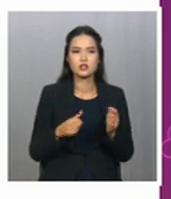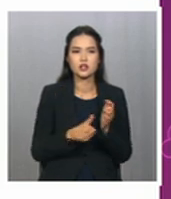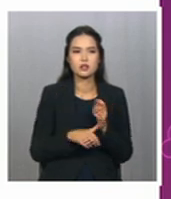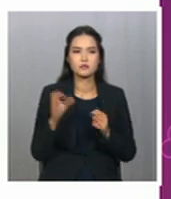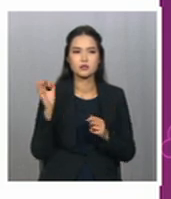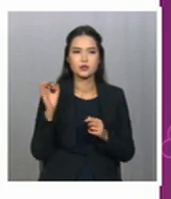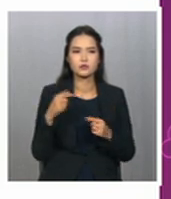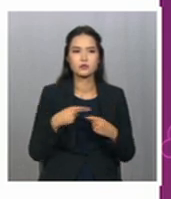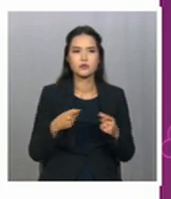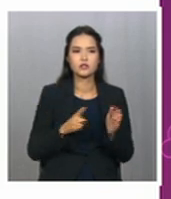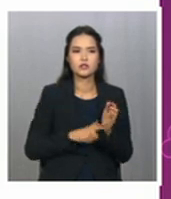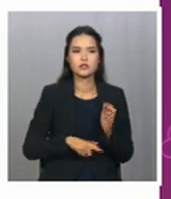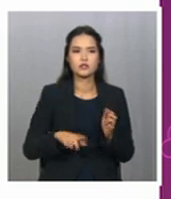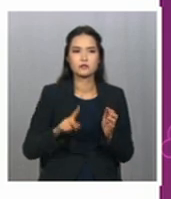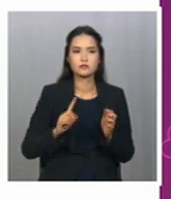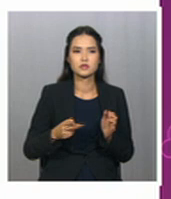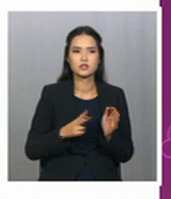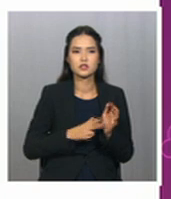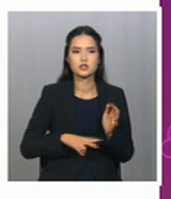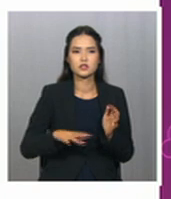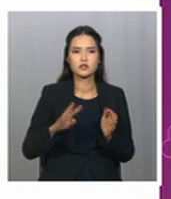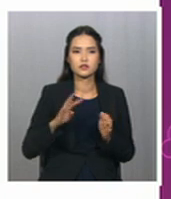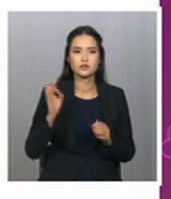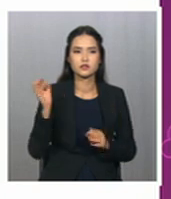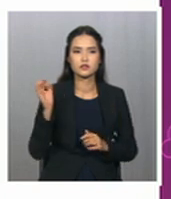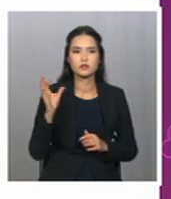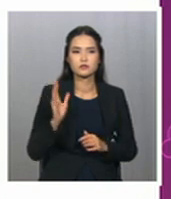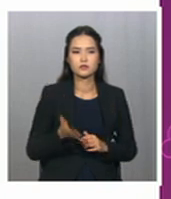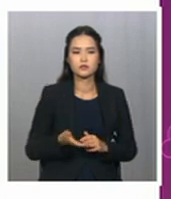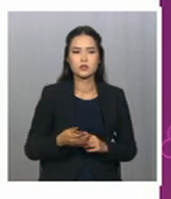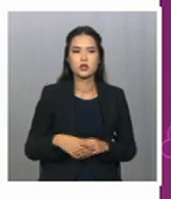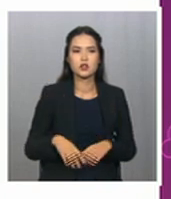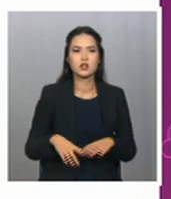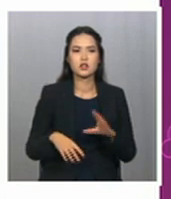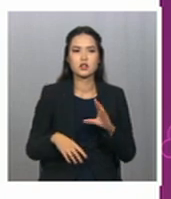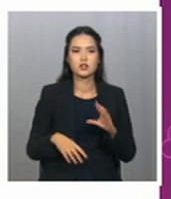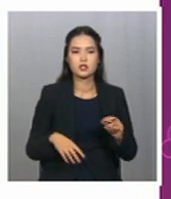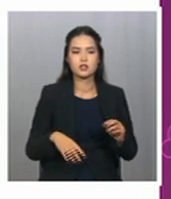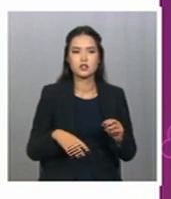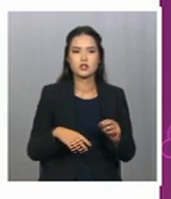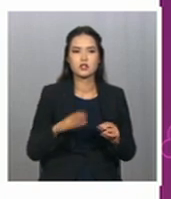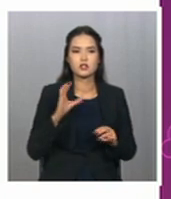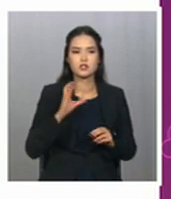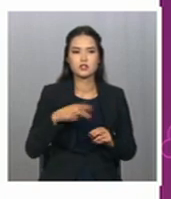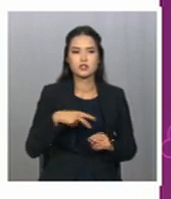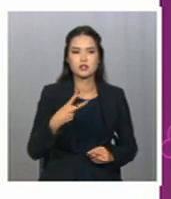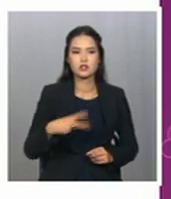градус, азайтылған 60, азайтылған 70.189 градус. Яғни шамамен жуық мәні